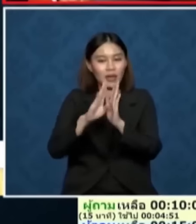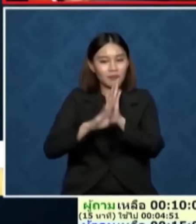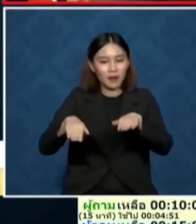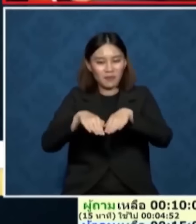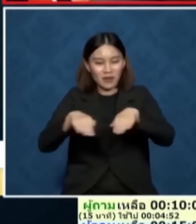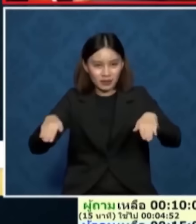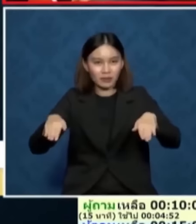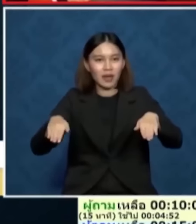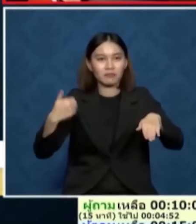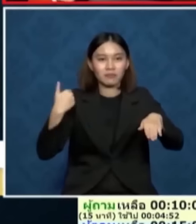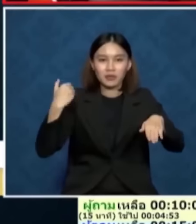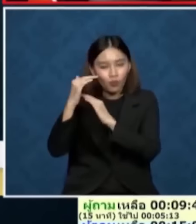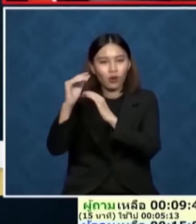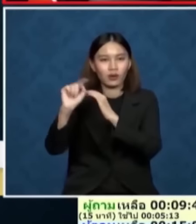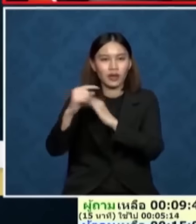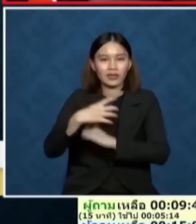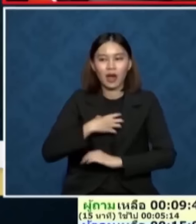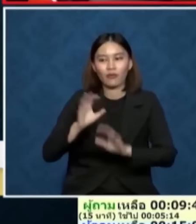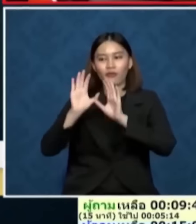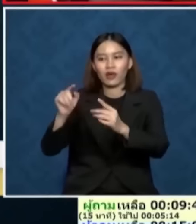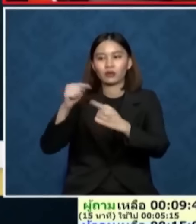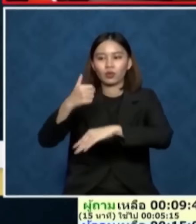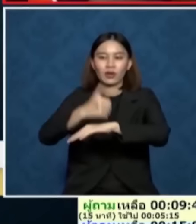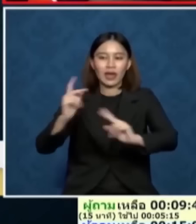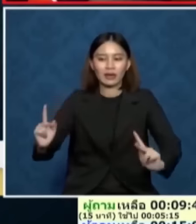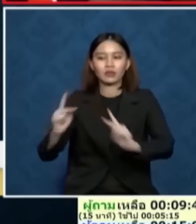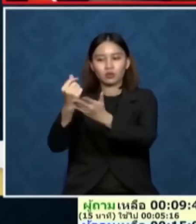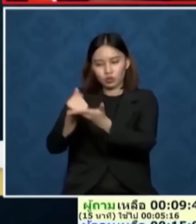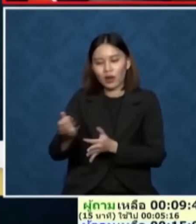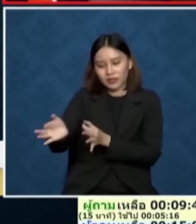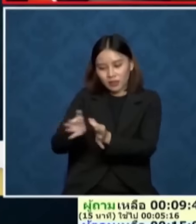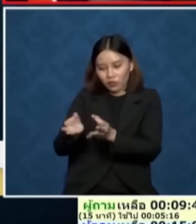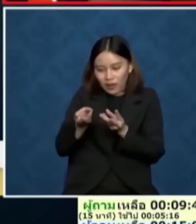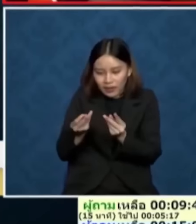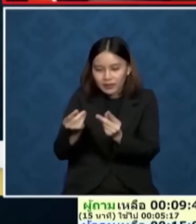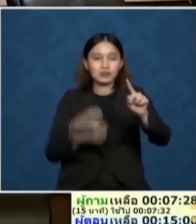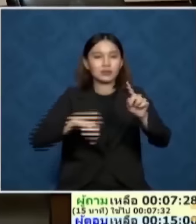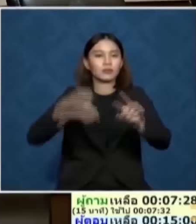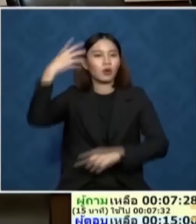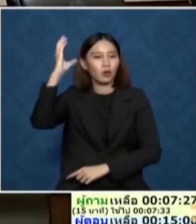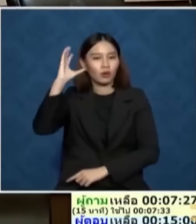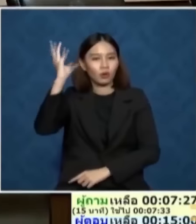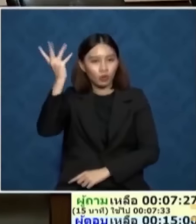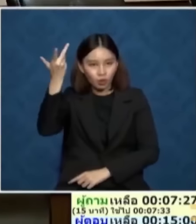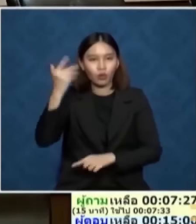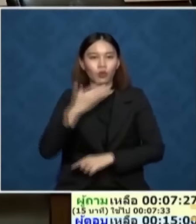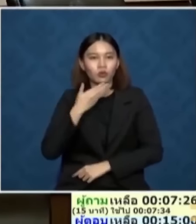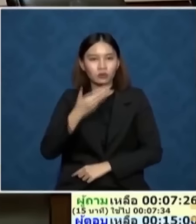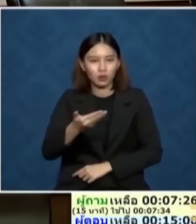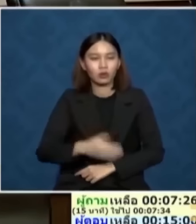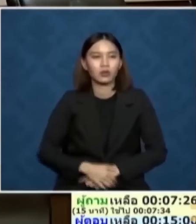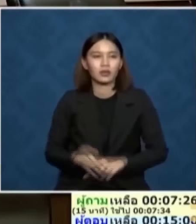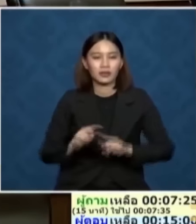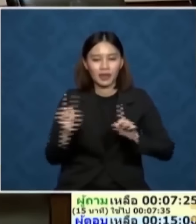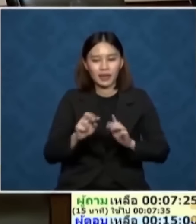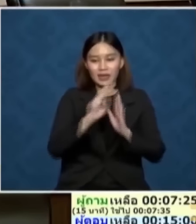ปกติหรือไม่นะคะฝากไปทางท่านรัฐมนตรีให้ช่วยชี้แจงรายละเอียดของการส่งตัวผู้แต่อย่างไรก็ตามค่ะท่านประธาน